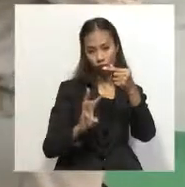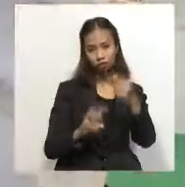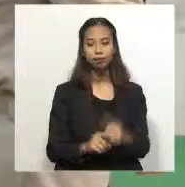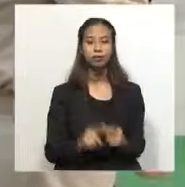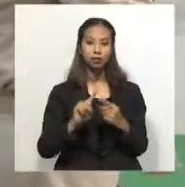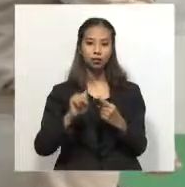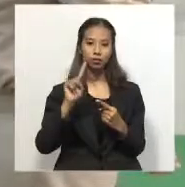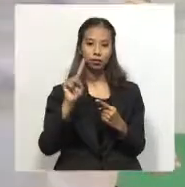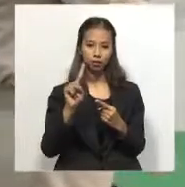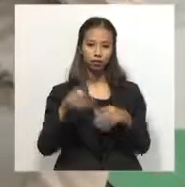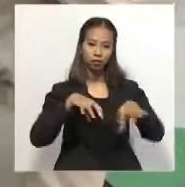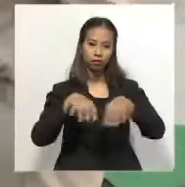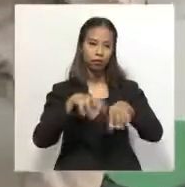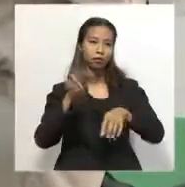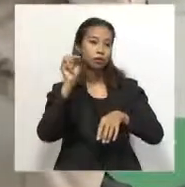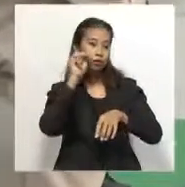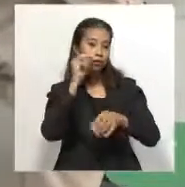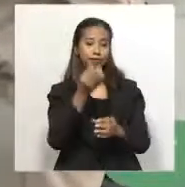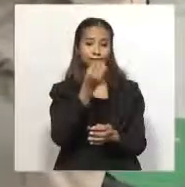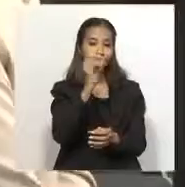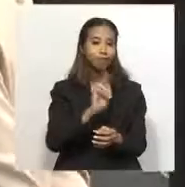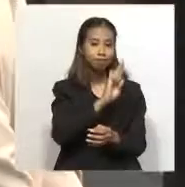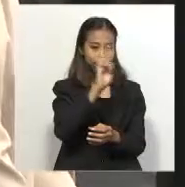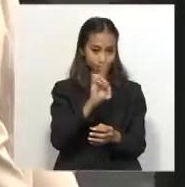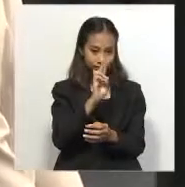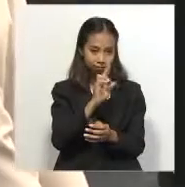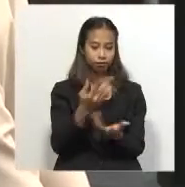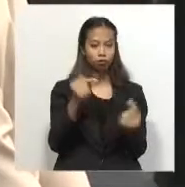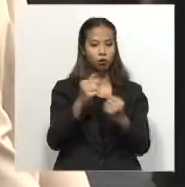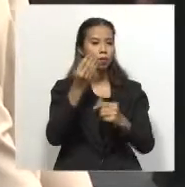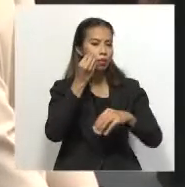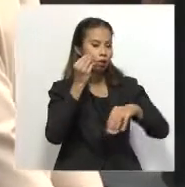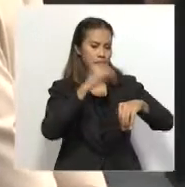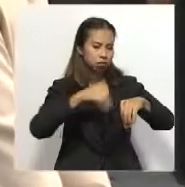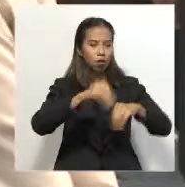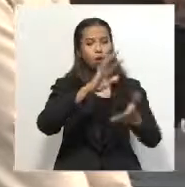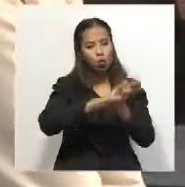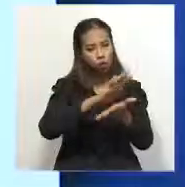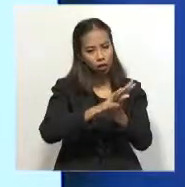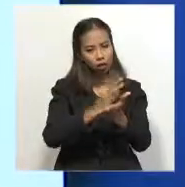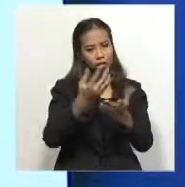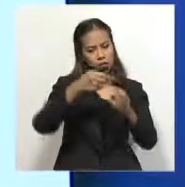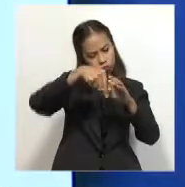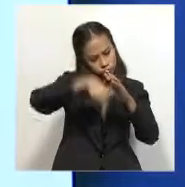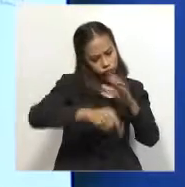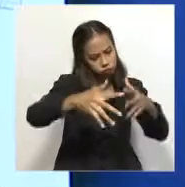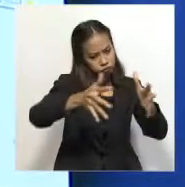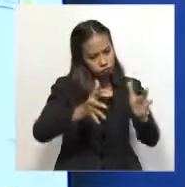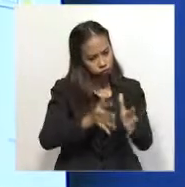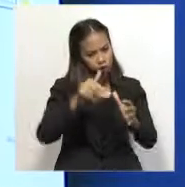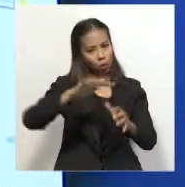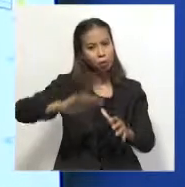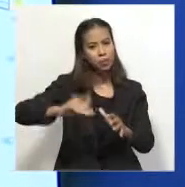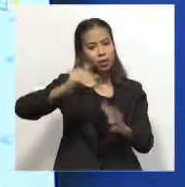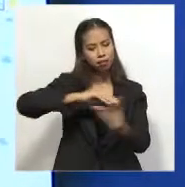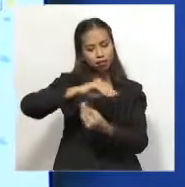ด้วย1การจัดการน้ำอุปโภคบริโภคครับพัฐนาประปาหมู่บ้านประปาโรงเรียนเจาะบ่อบาดาลขยายเมืองและพื้นที่เศ